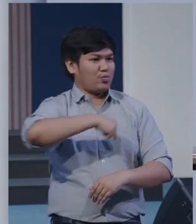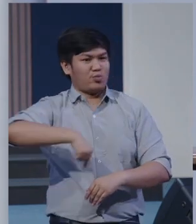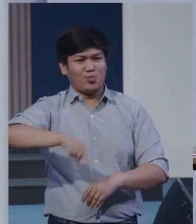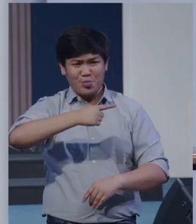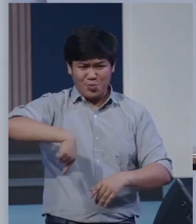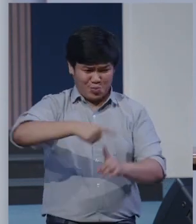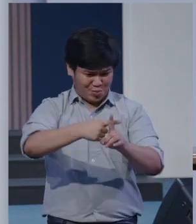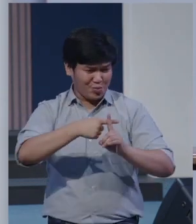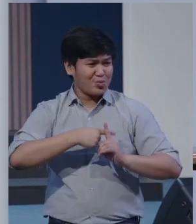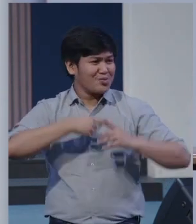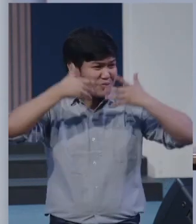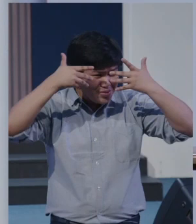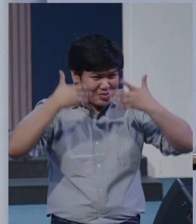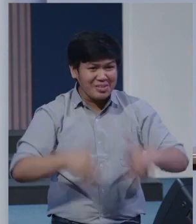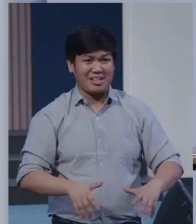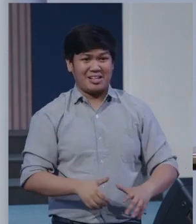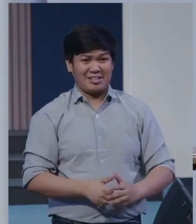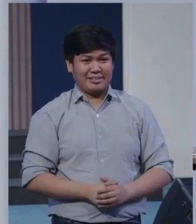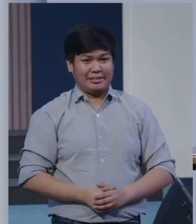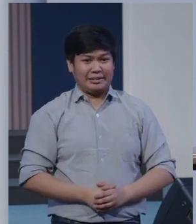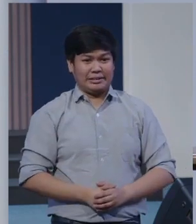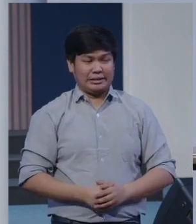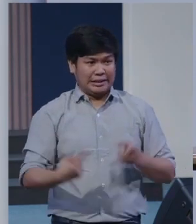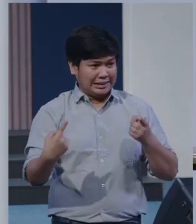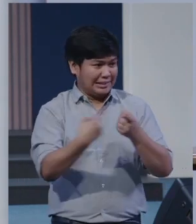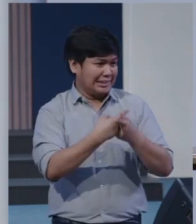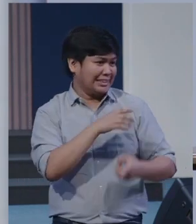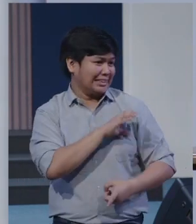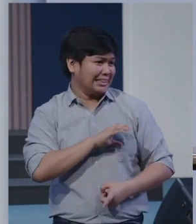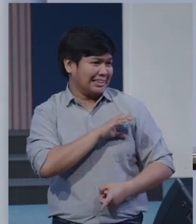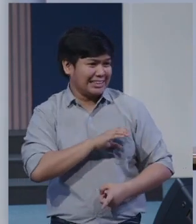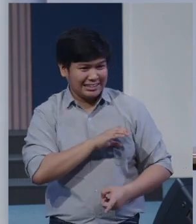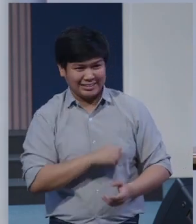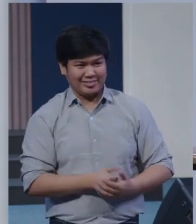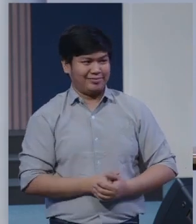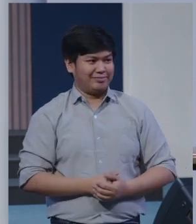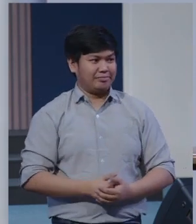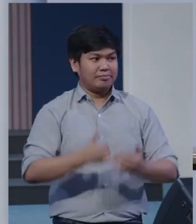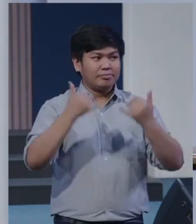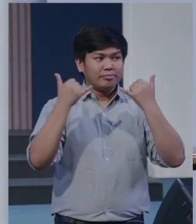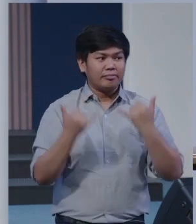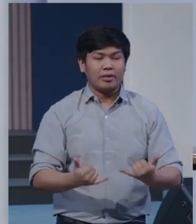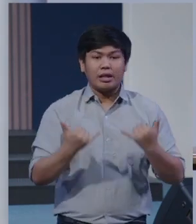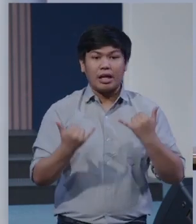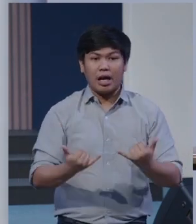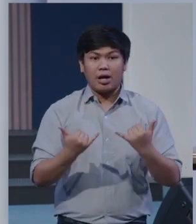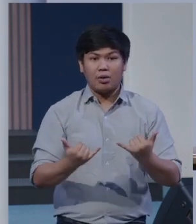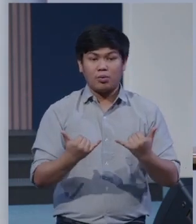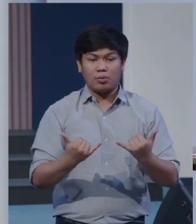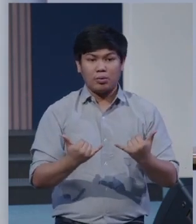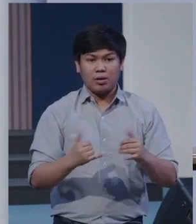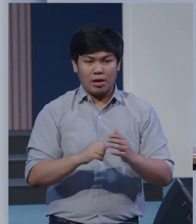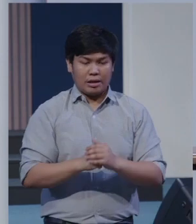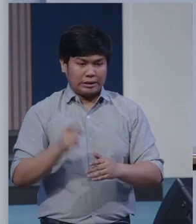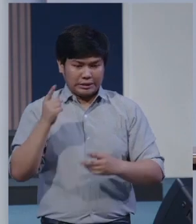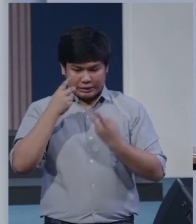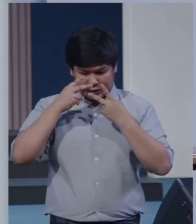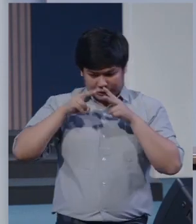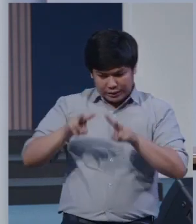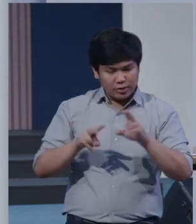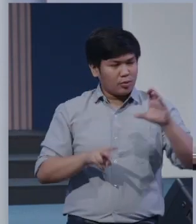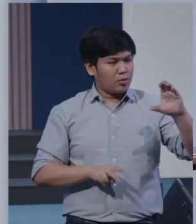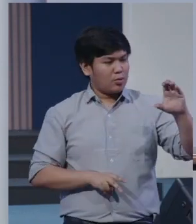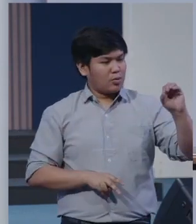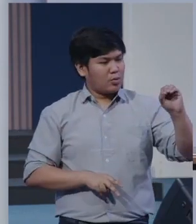sa kanya Kaya ang sabi sa colossians 3:9 binasa natin kanina Ang unang-una nating mababasa